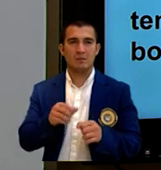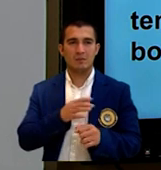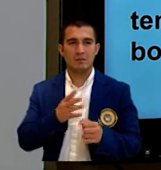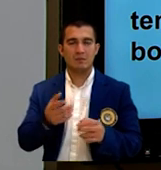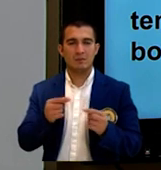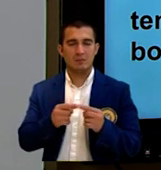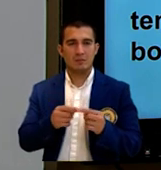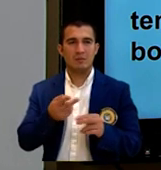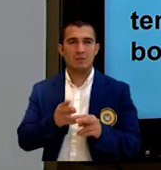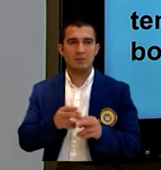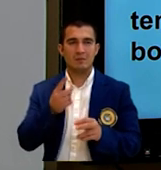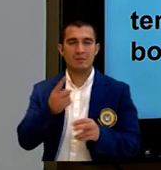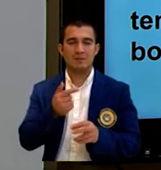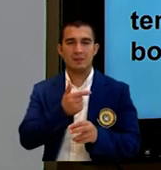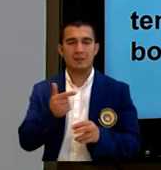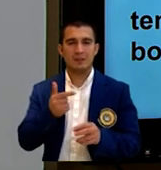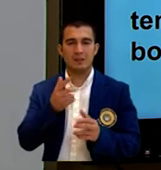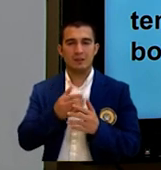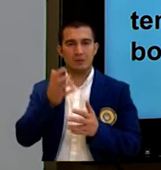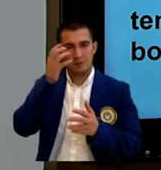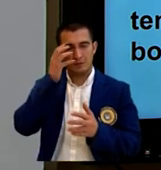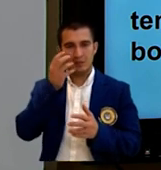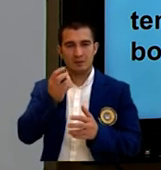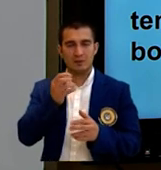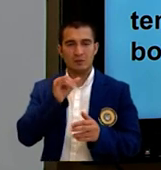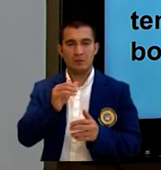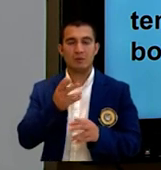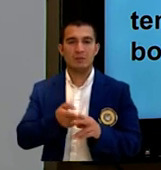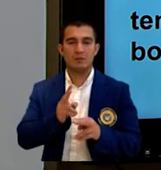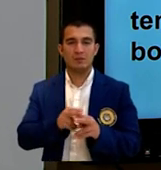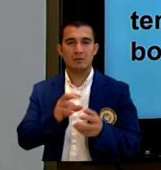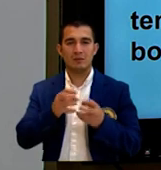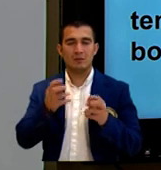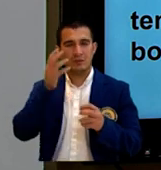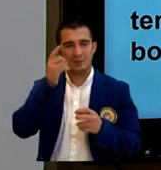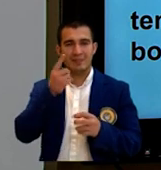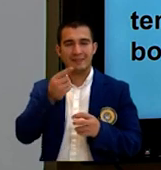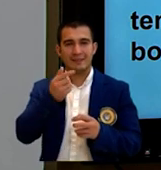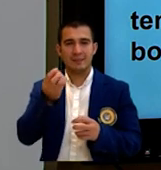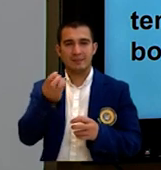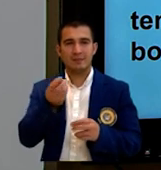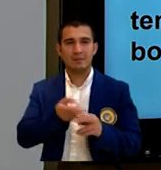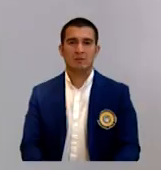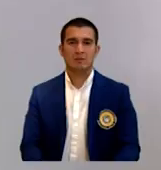olib, 1 gram ko'mir uglerodda nechta atom borligini